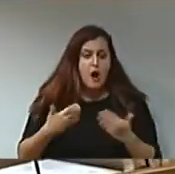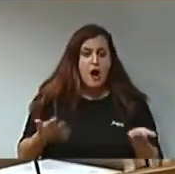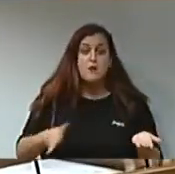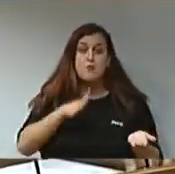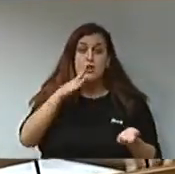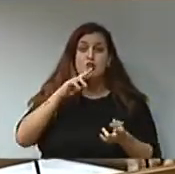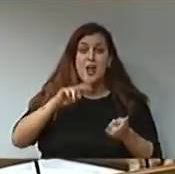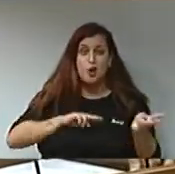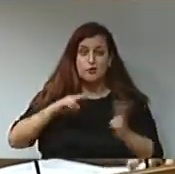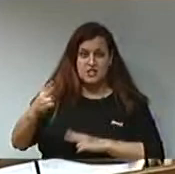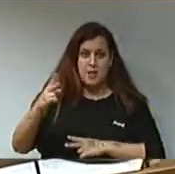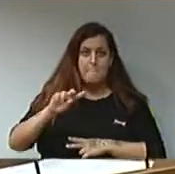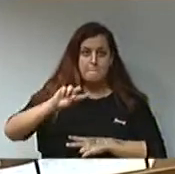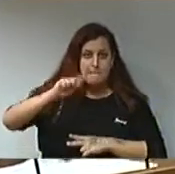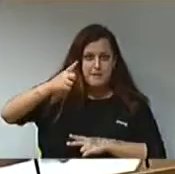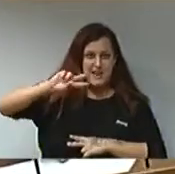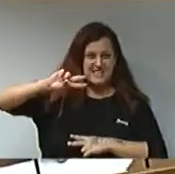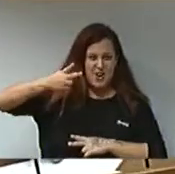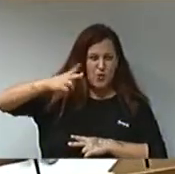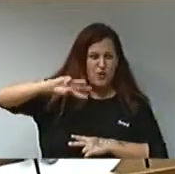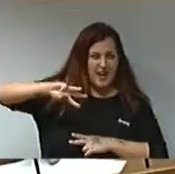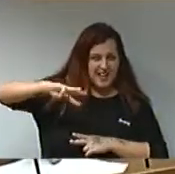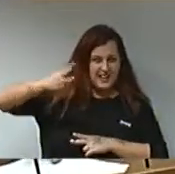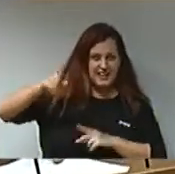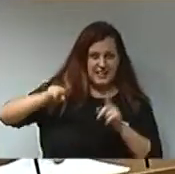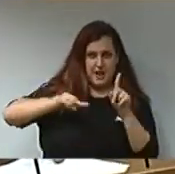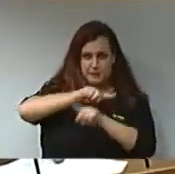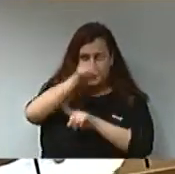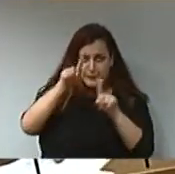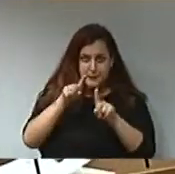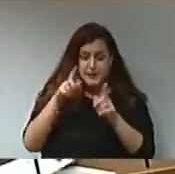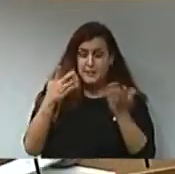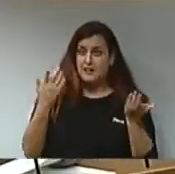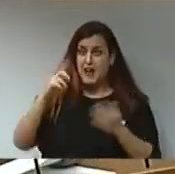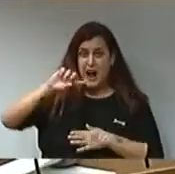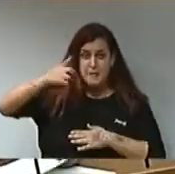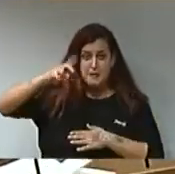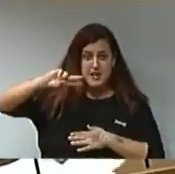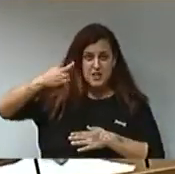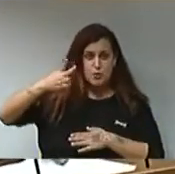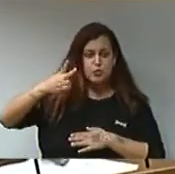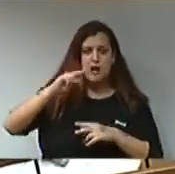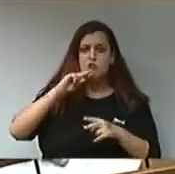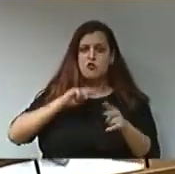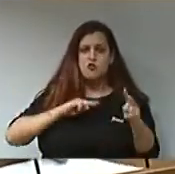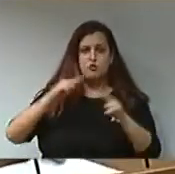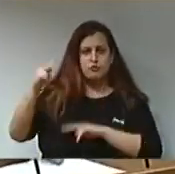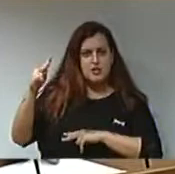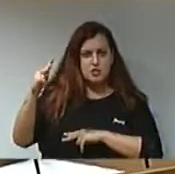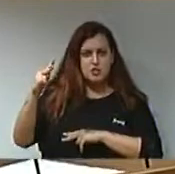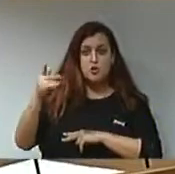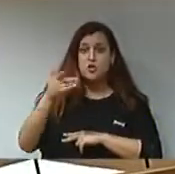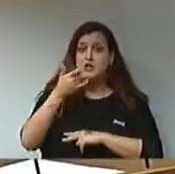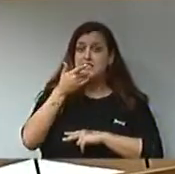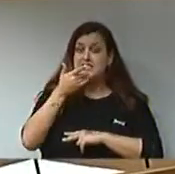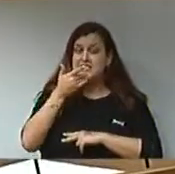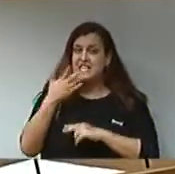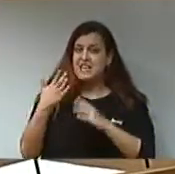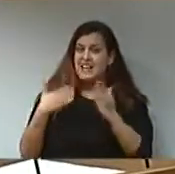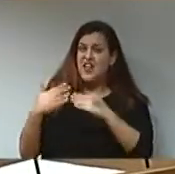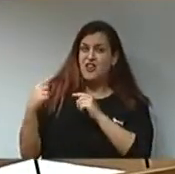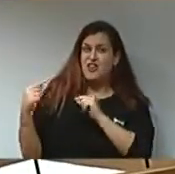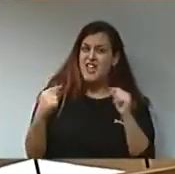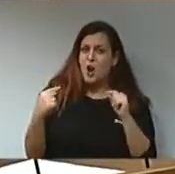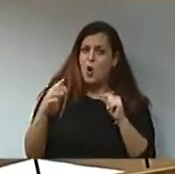li conteste a la primera, a la segona i a la tercera ja li contesta. A la primera, a la segona li conteste en primer lloc. Si volen dialogar, diàleg ara